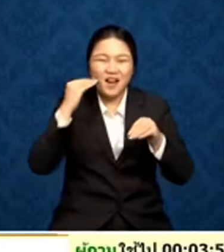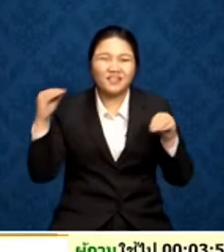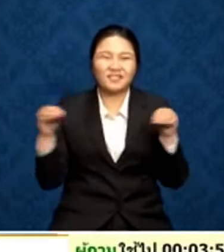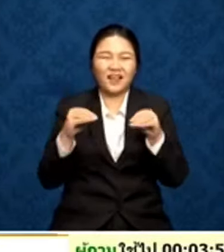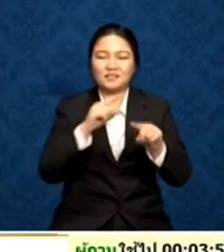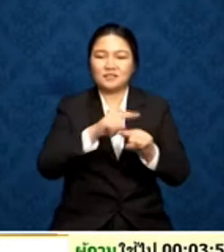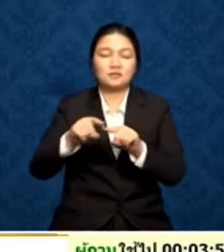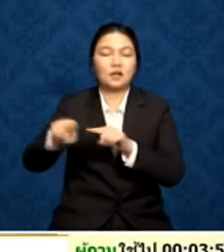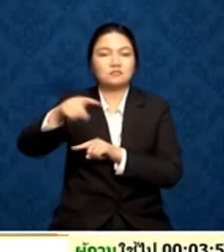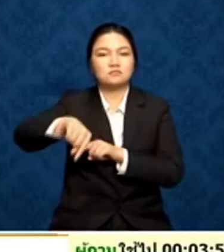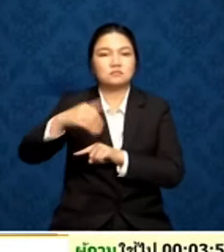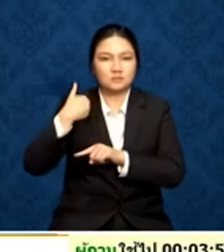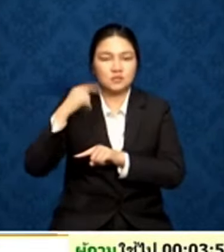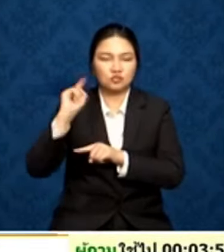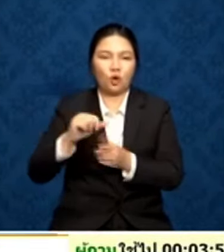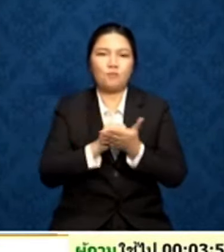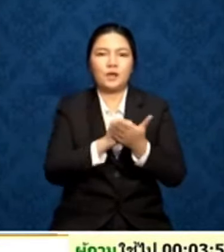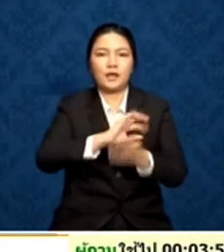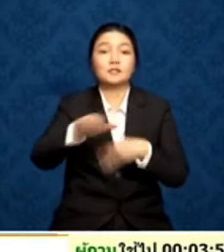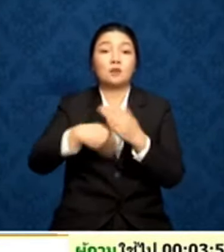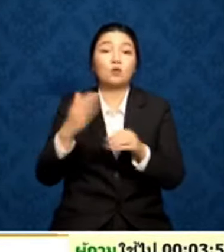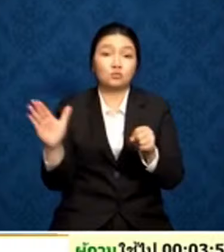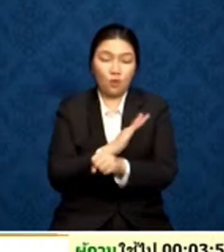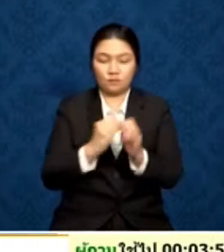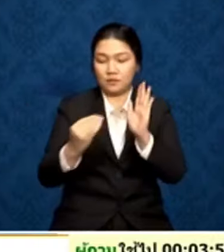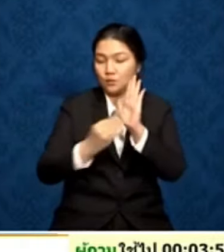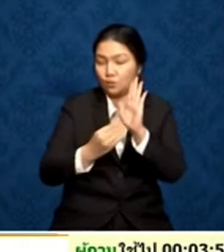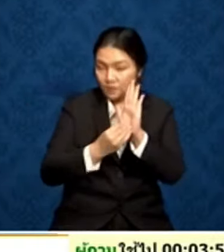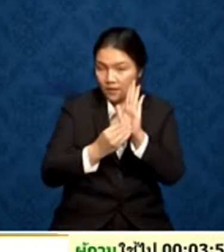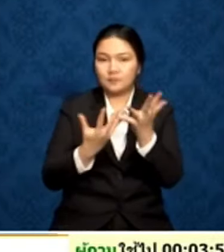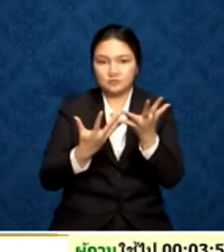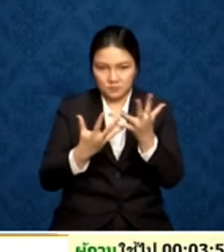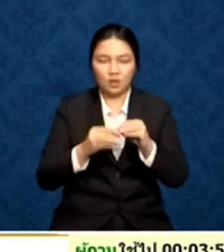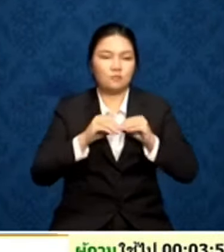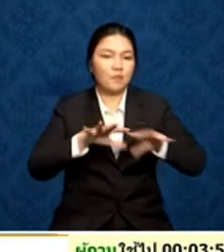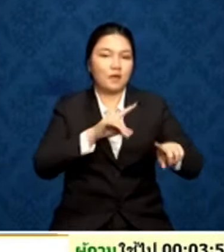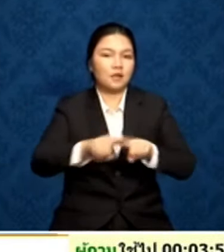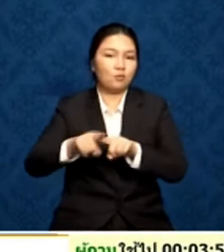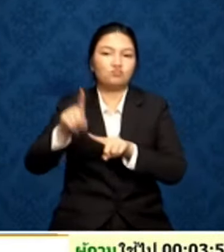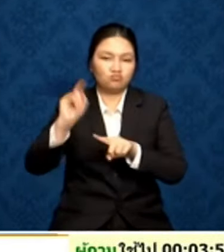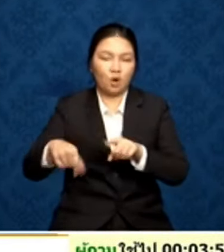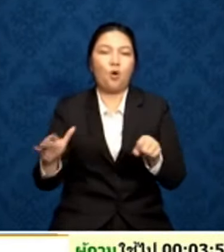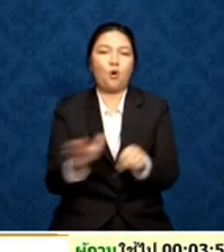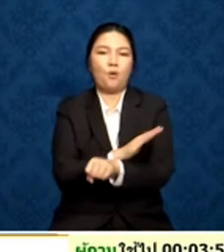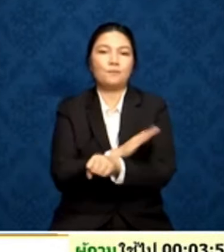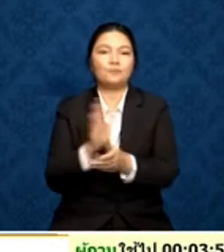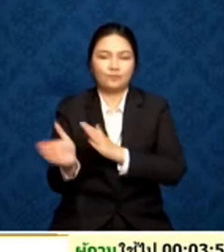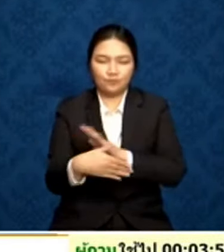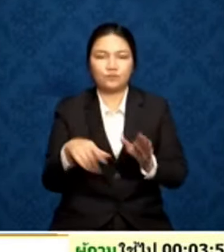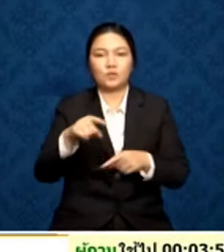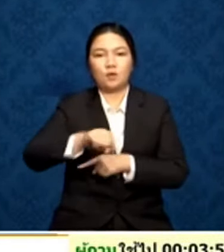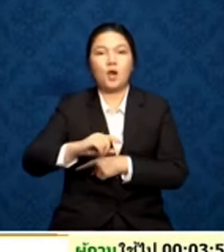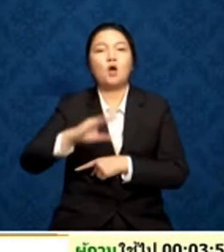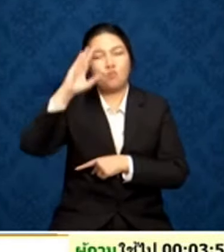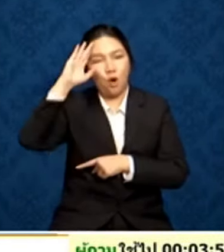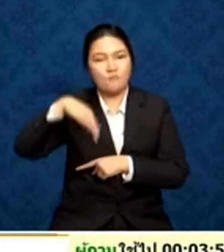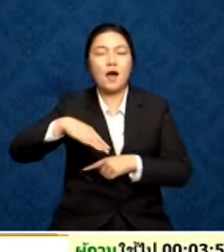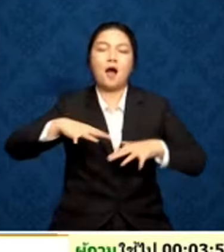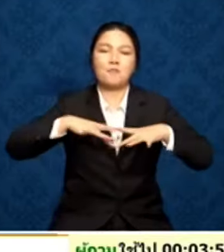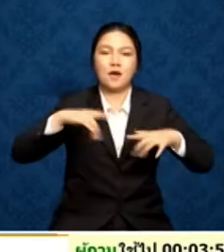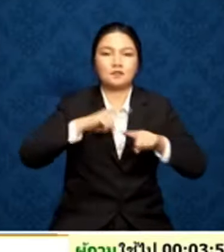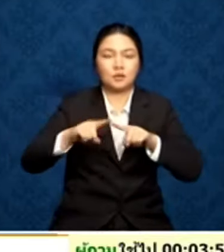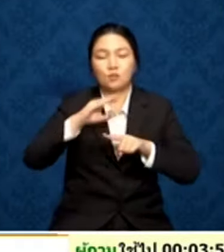เพิ่มบริการให้ทั่วถึงที่กรุงเทพทั่วถึงทุกพื้นที่เพิ่มจำนวนหอผู้ป่วยจิตเว